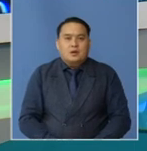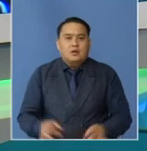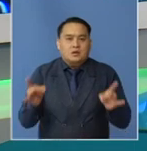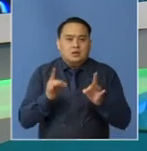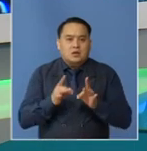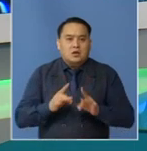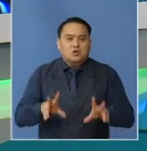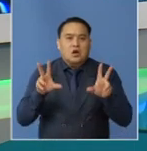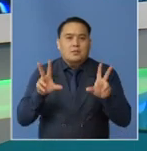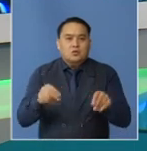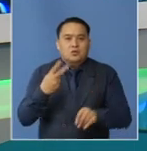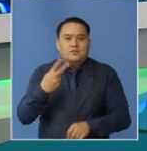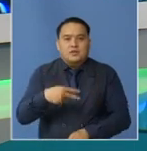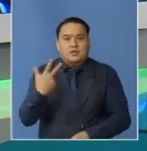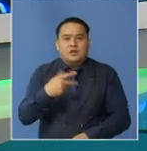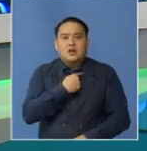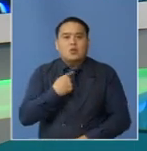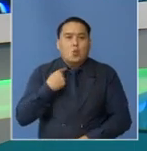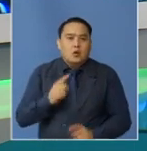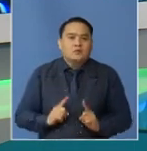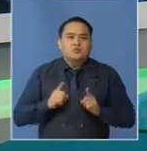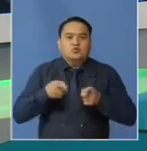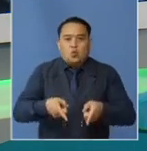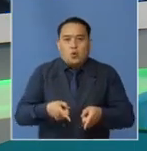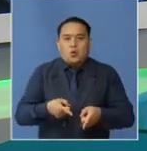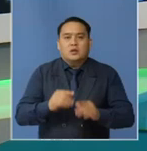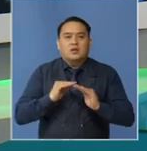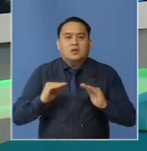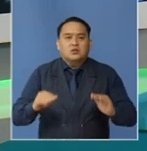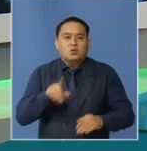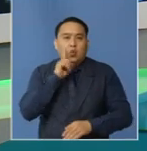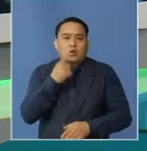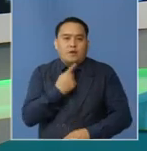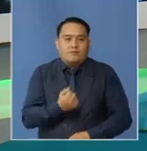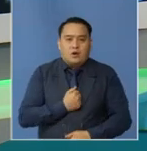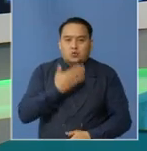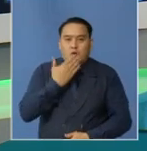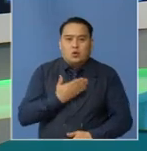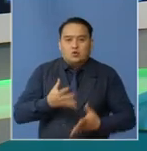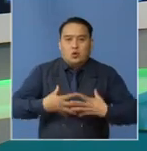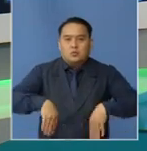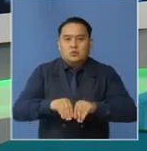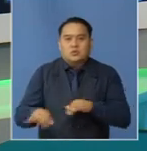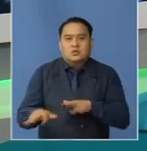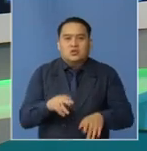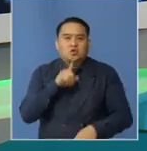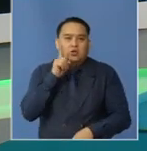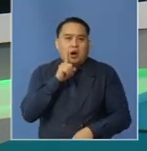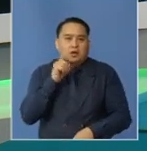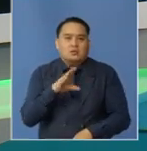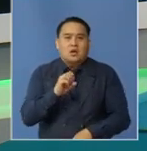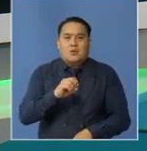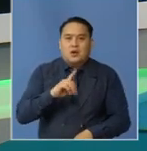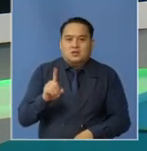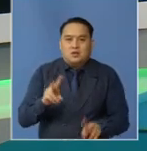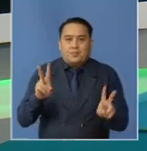Торжественно клянусь, 23 талдыкурганских школьника вступили в ряды детско-юношеского военно-патриотического общественного движения «Жас-Арбас».